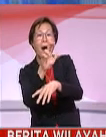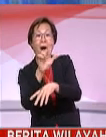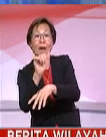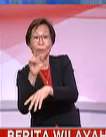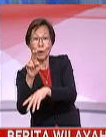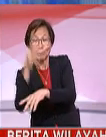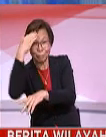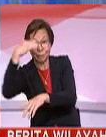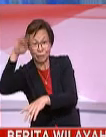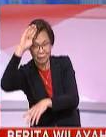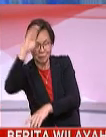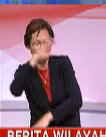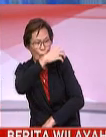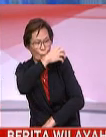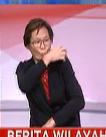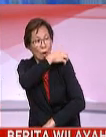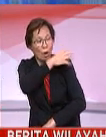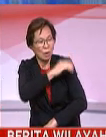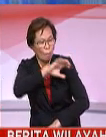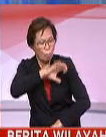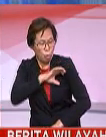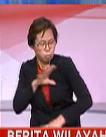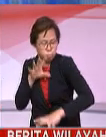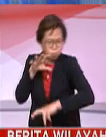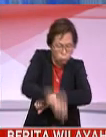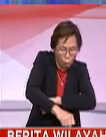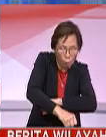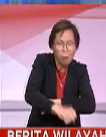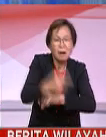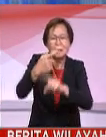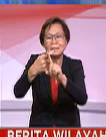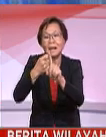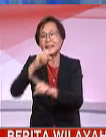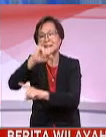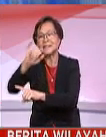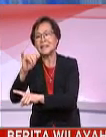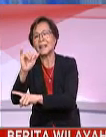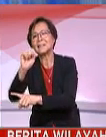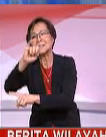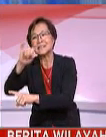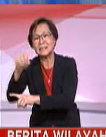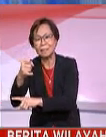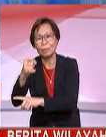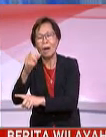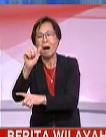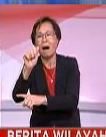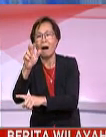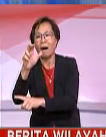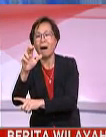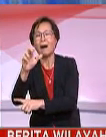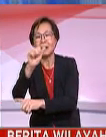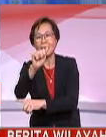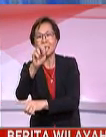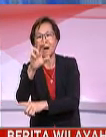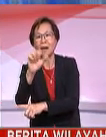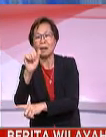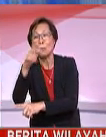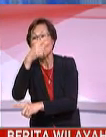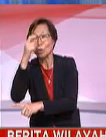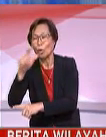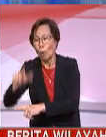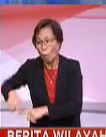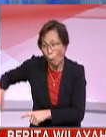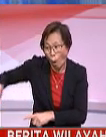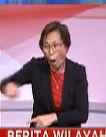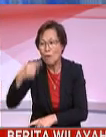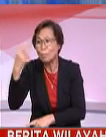dilakukan pegawai dan anggota polis dari Jabatan Siasatan Jenayah, Ibu Pejabat Polis Daerah Arau, hasil maklumat awam